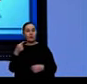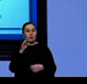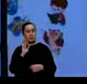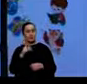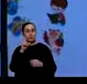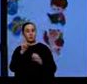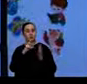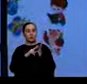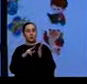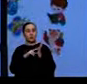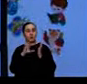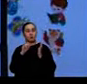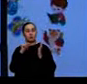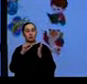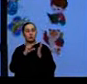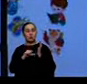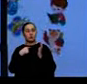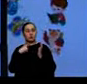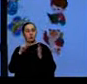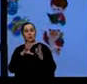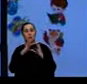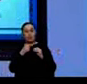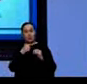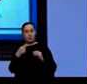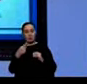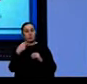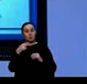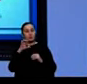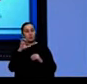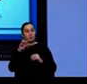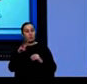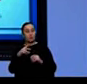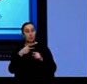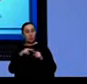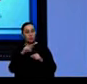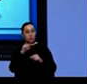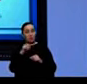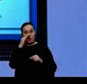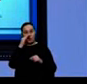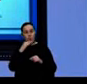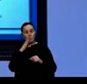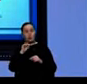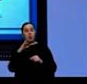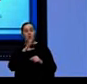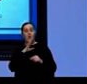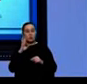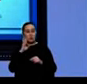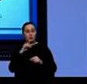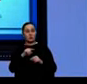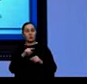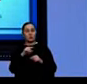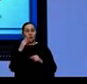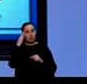айырамыз. 180, хамда 160 солар айырмасы 20 сантиметр. Бұл ота хамда